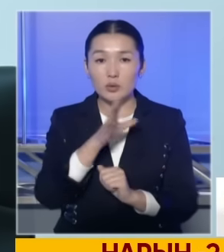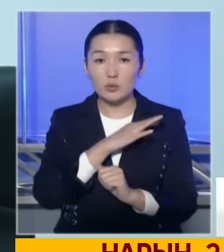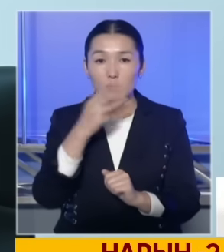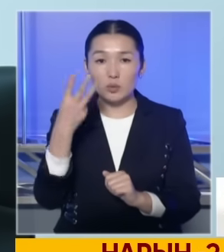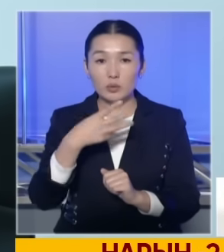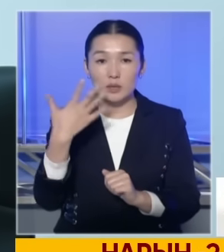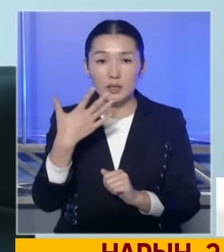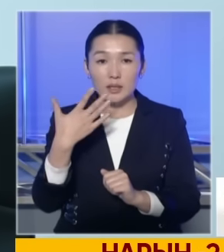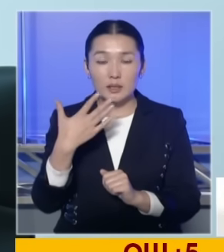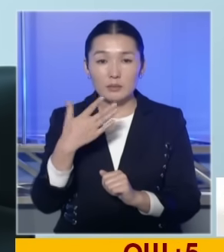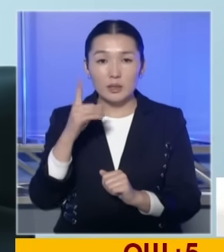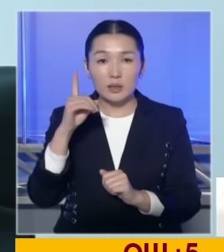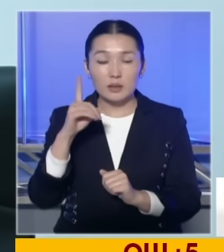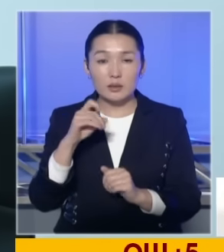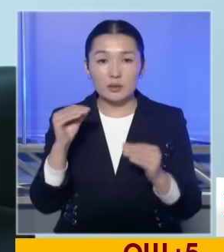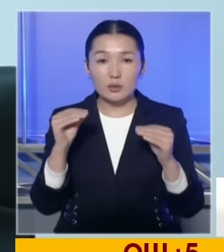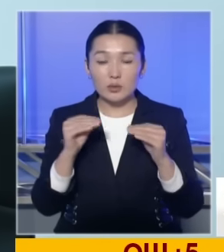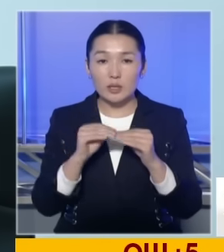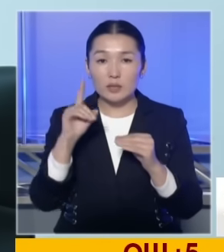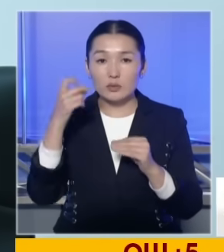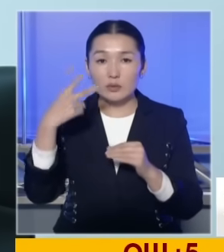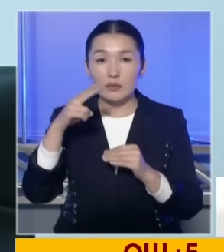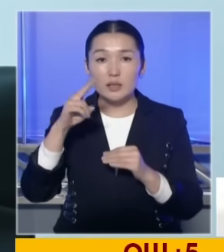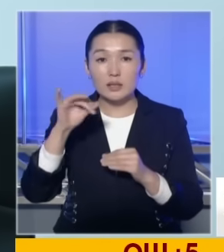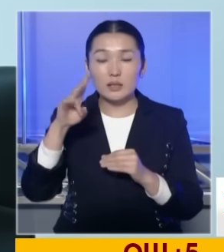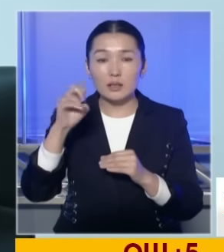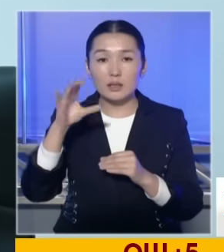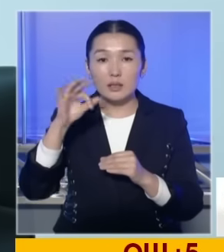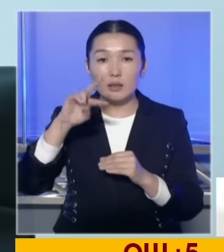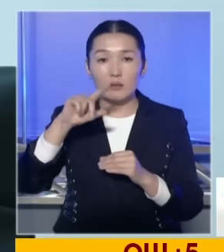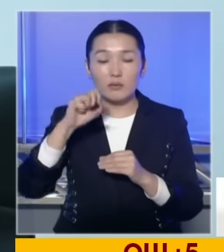35 110 220 киловольт чыңалуу көмөк чордондордо